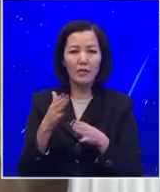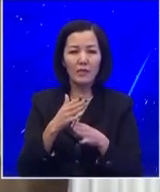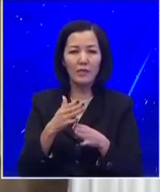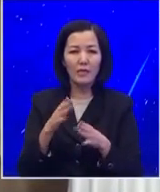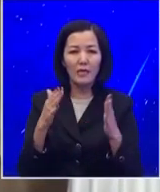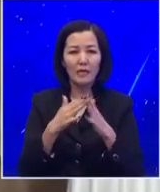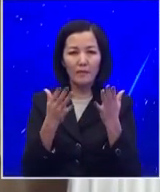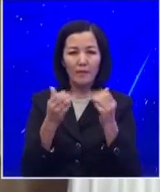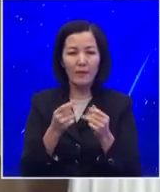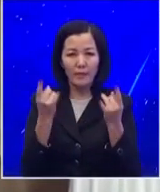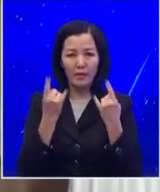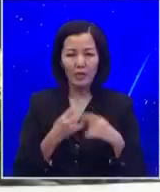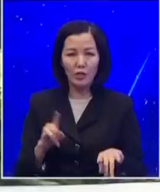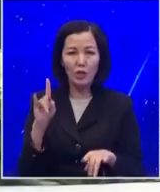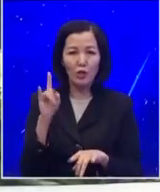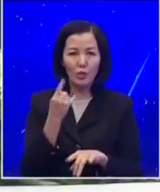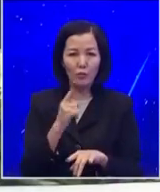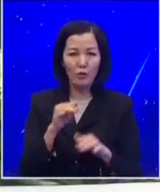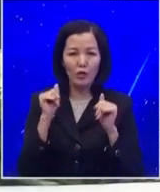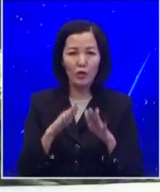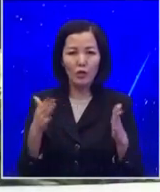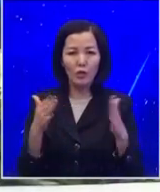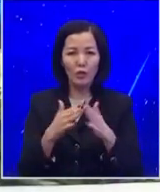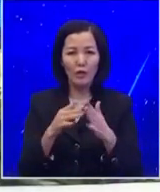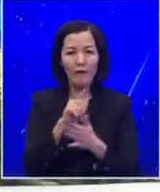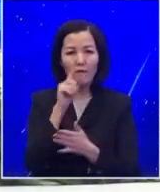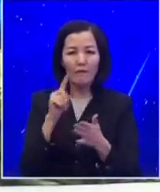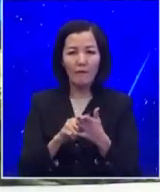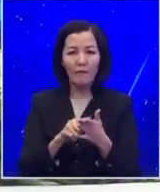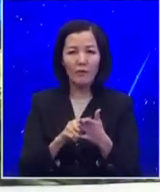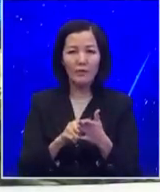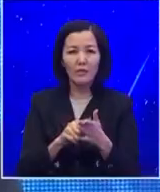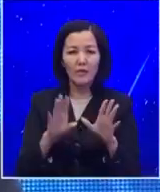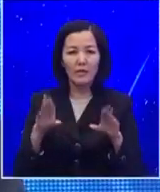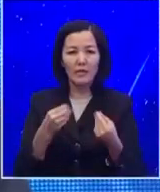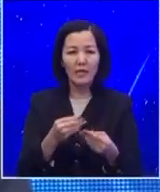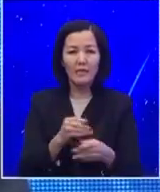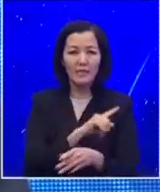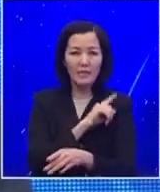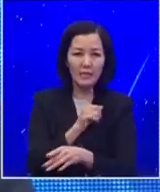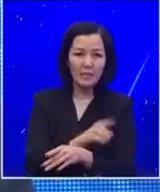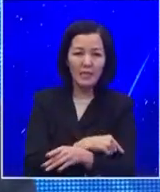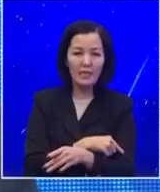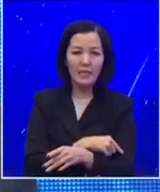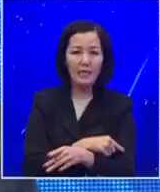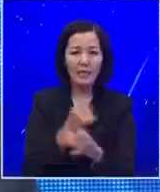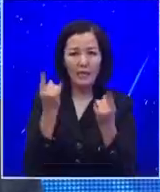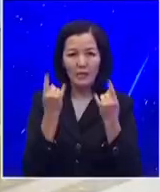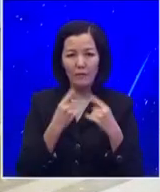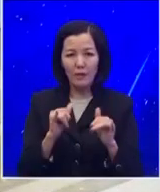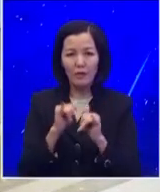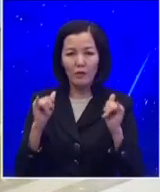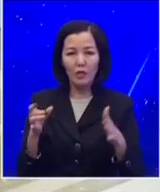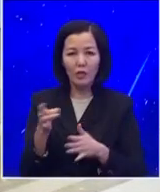при рождении ребенка. Решение жилищного вопроса положительно даст сильный импульс демографическому росту